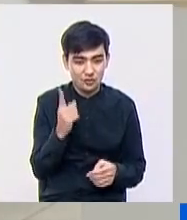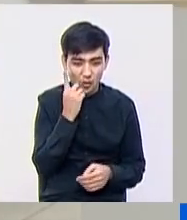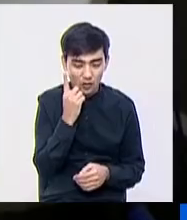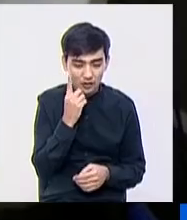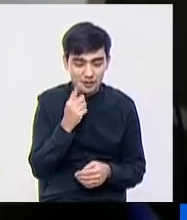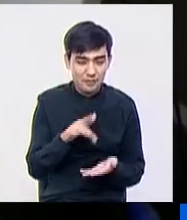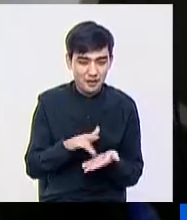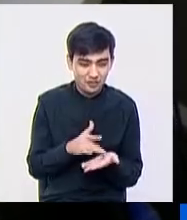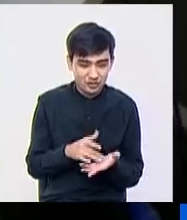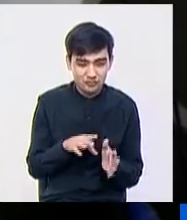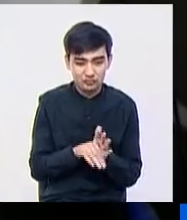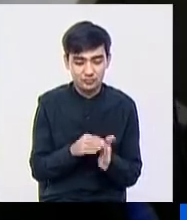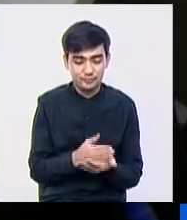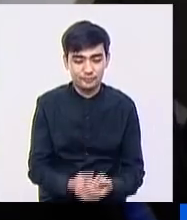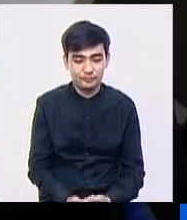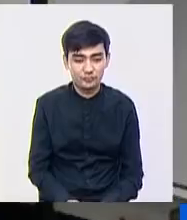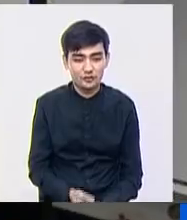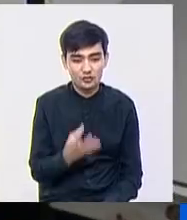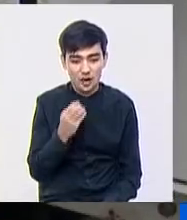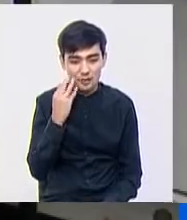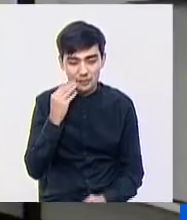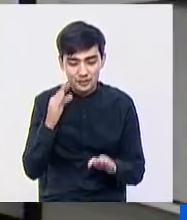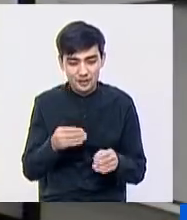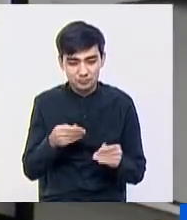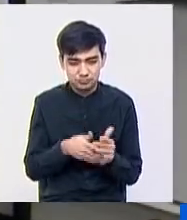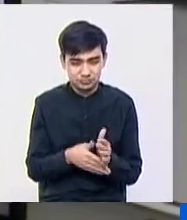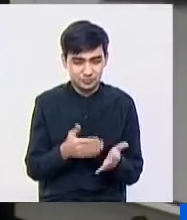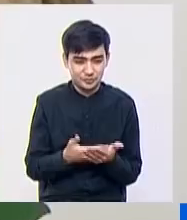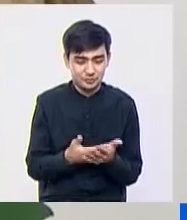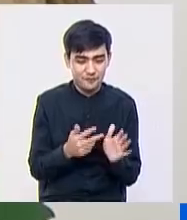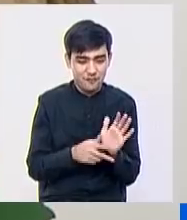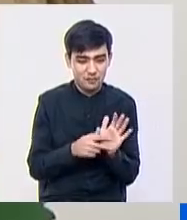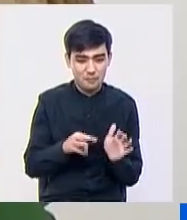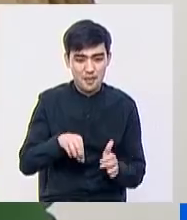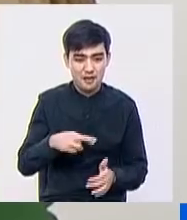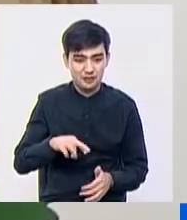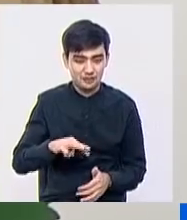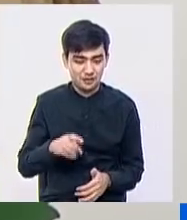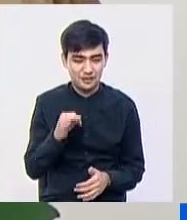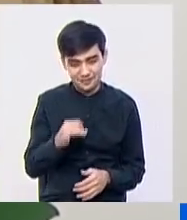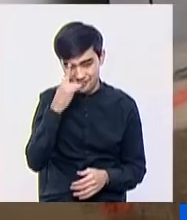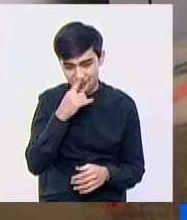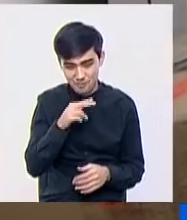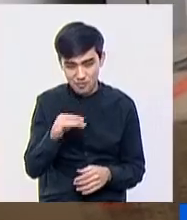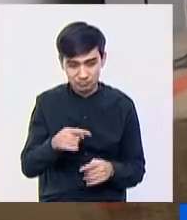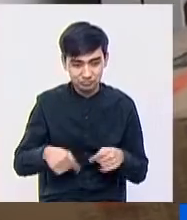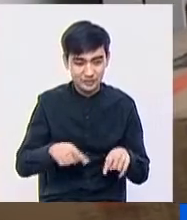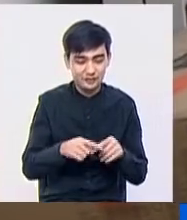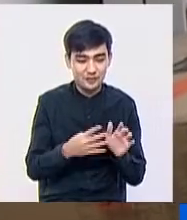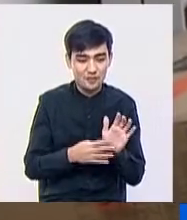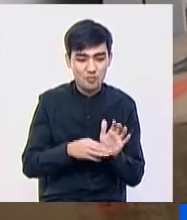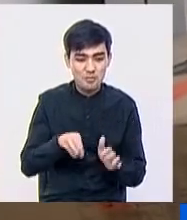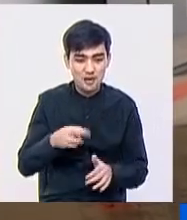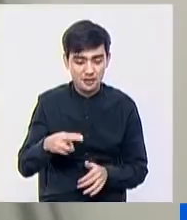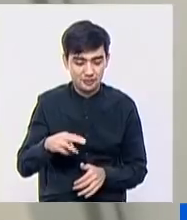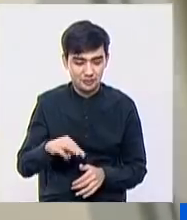планшеты. На данный момент в целом только по Алматы ущерб бизнеса оценивается 80 миллиардов тенге, а по Казахстану превышает 90